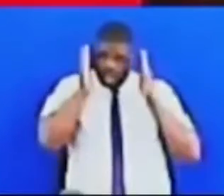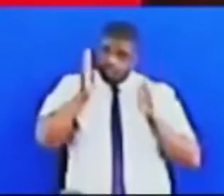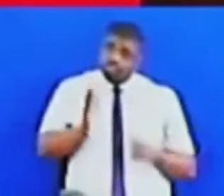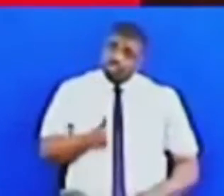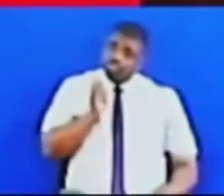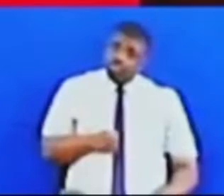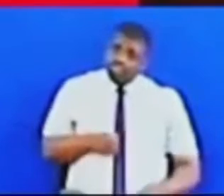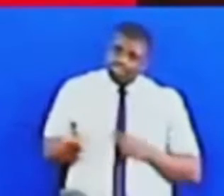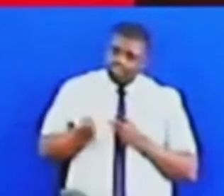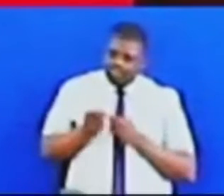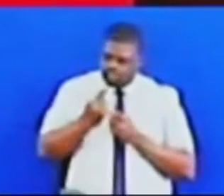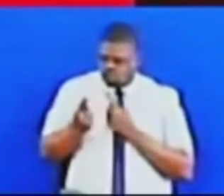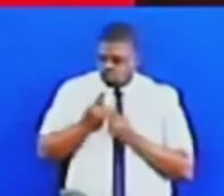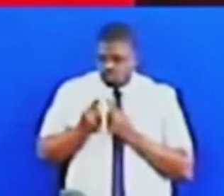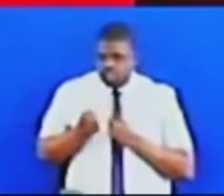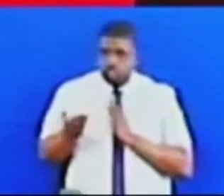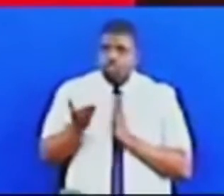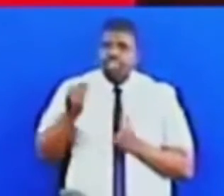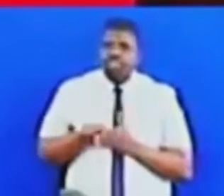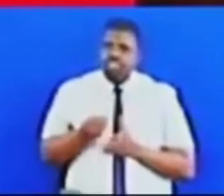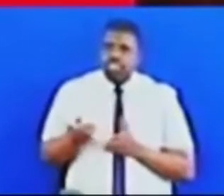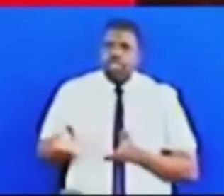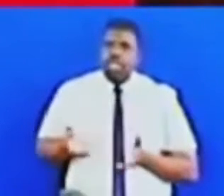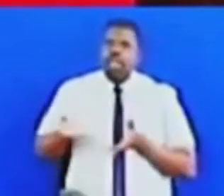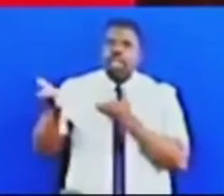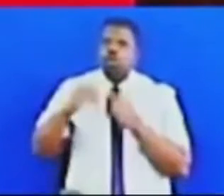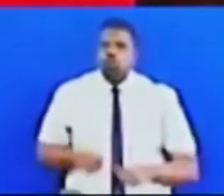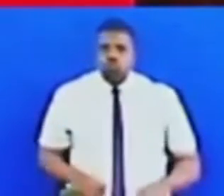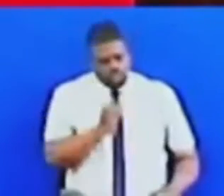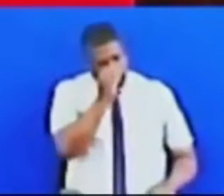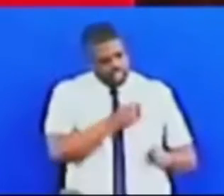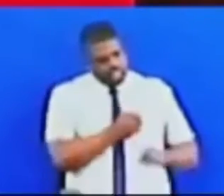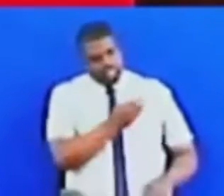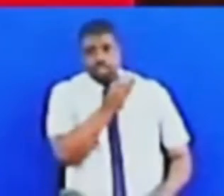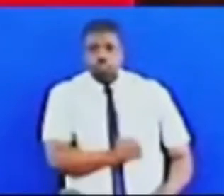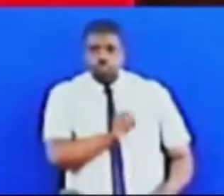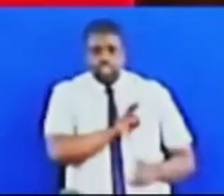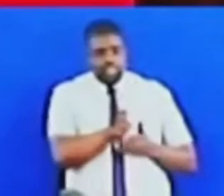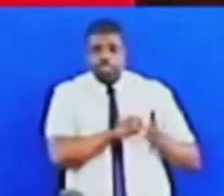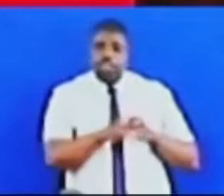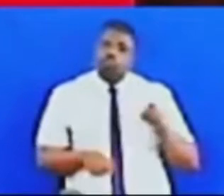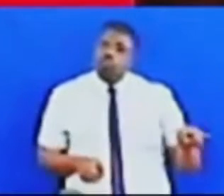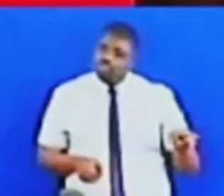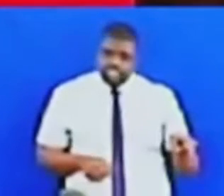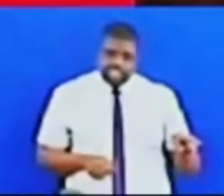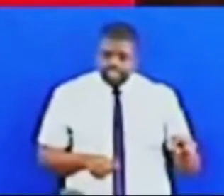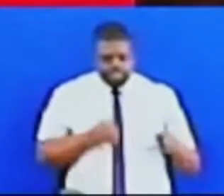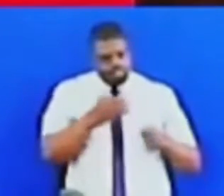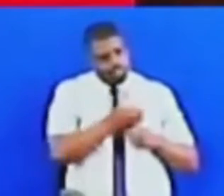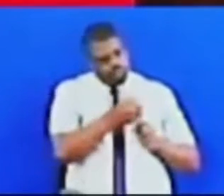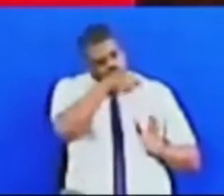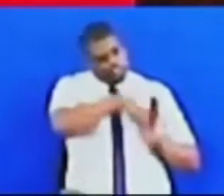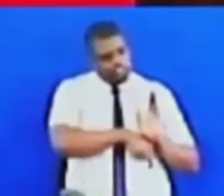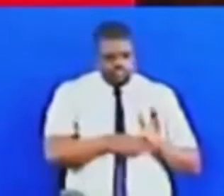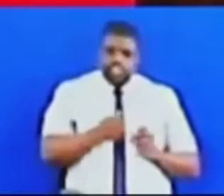naomba nizungumzie pia swala la fedha za maendeleo. 40% kwa halmashauri ambazo zina mapato ya chini, lakini